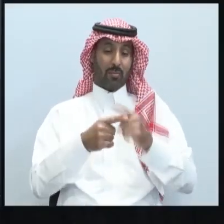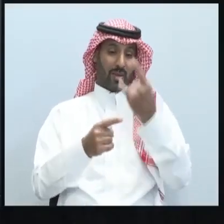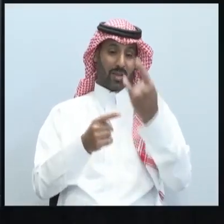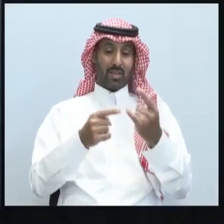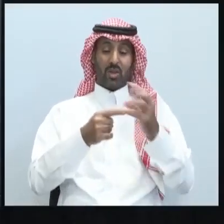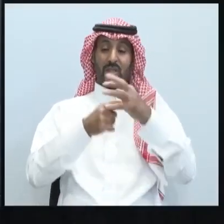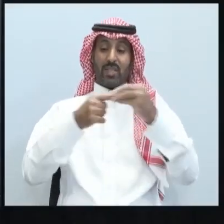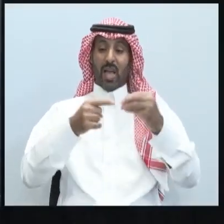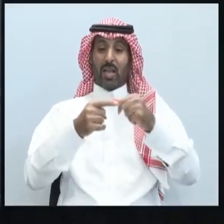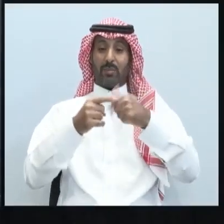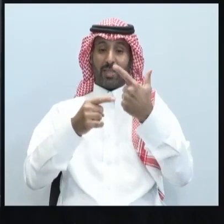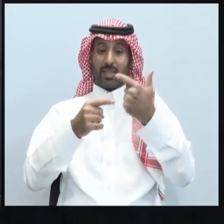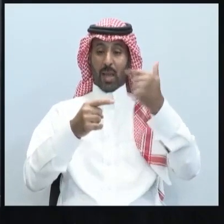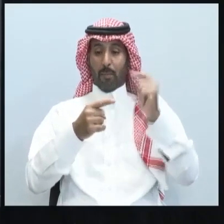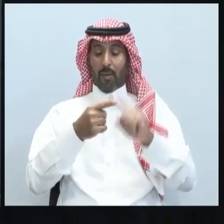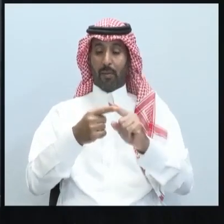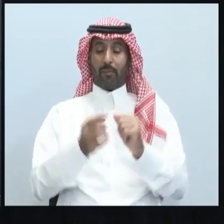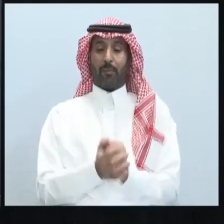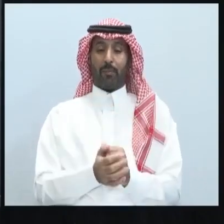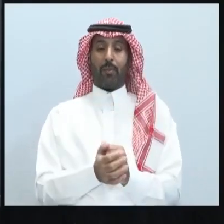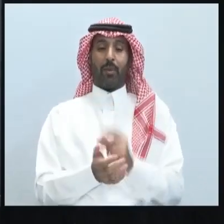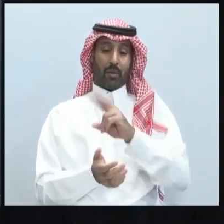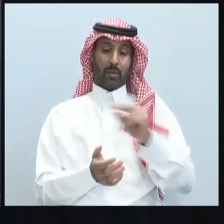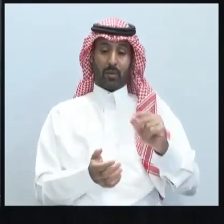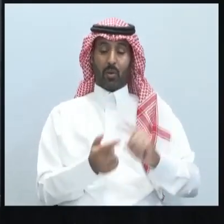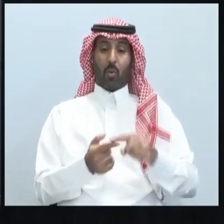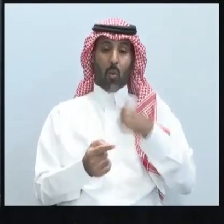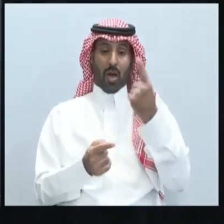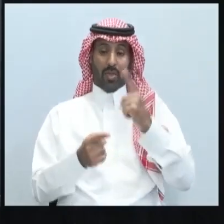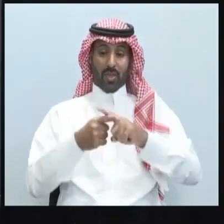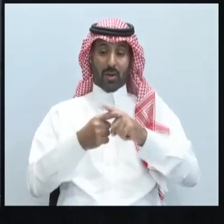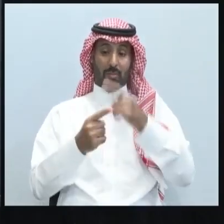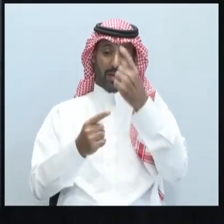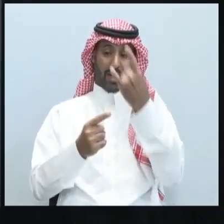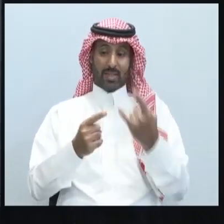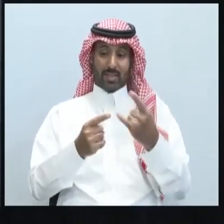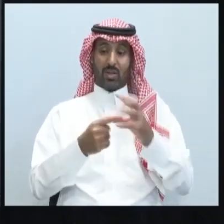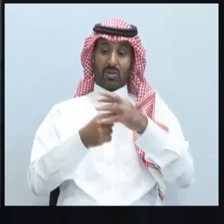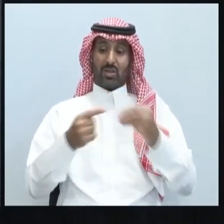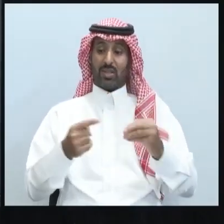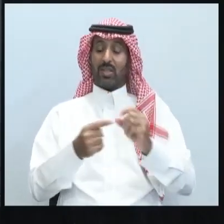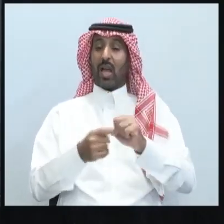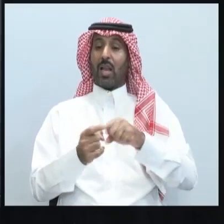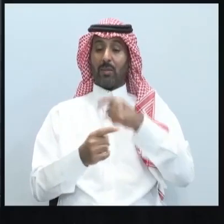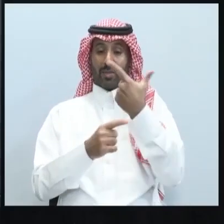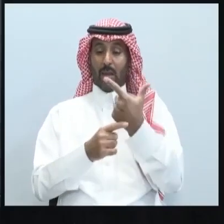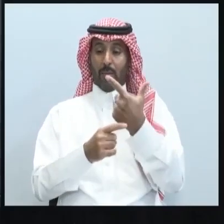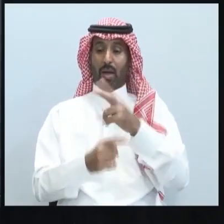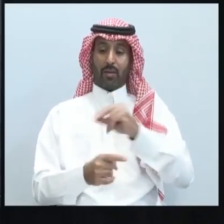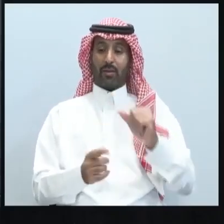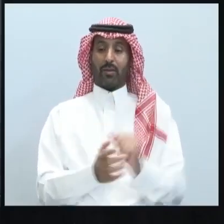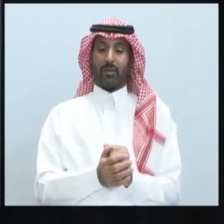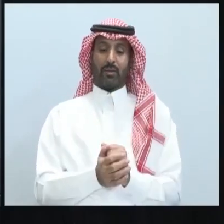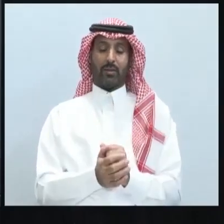وتركيز ايون الهيدروكسيد وكذلك متعادل بيكون واحد ضرب عشره اس سالب سبعه واحد ضرب عشره اس سالب سبعه